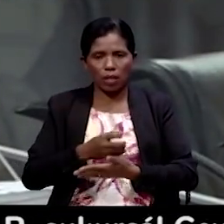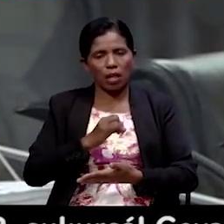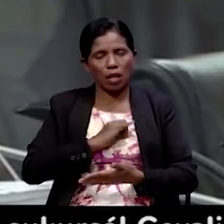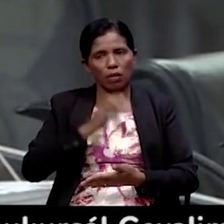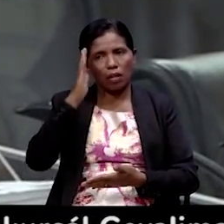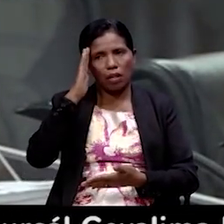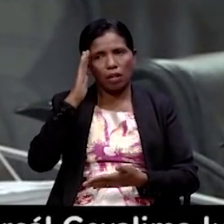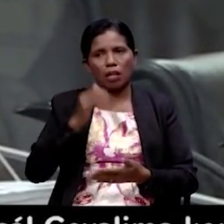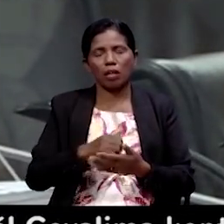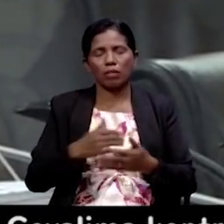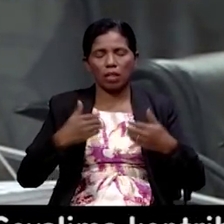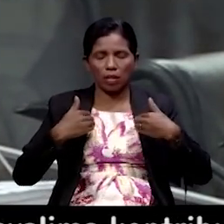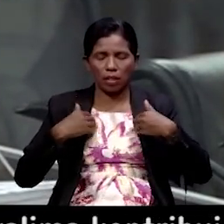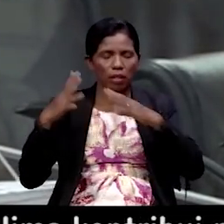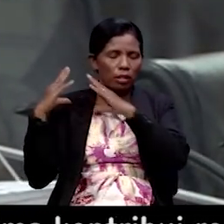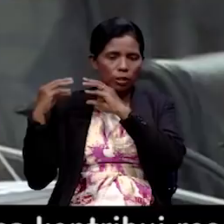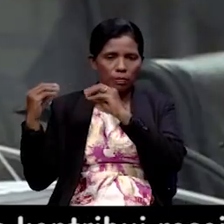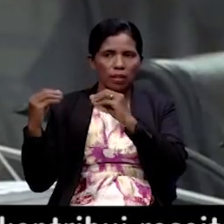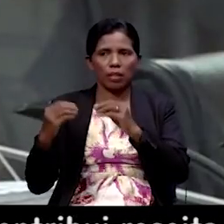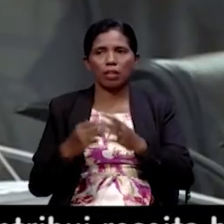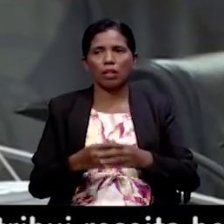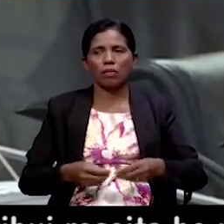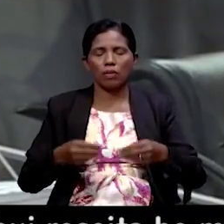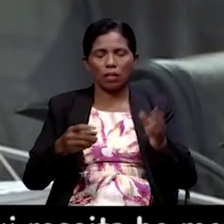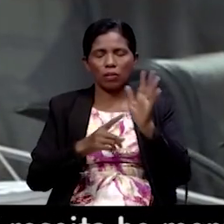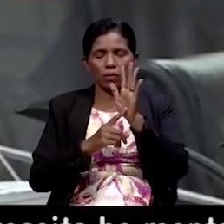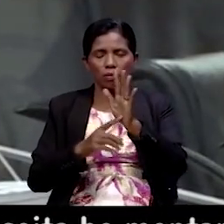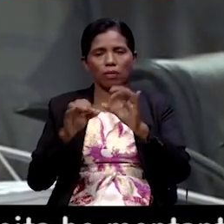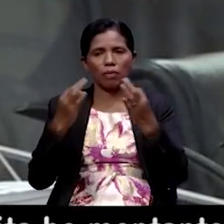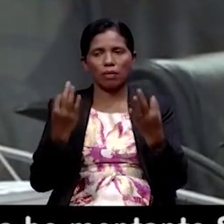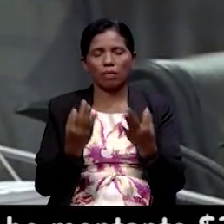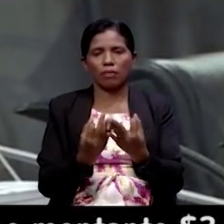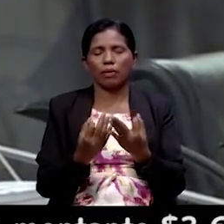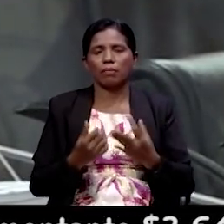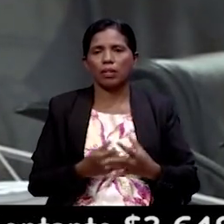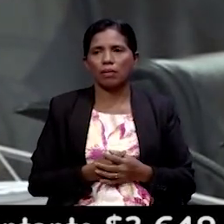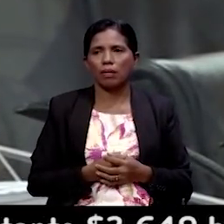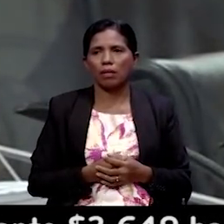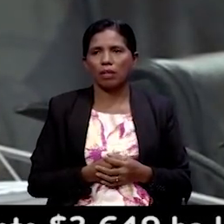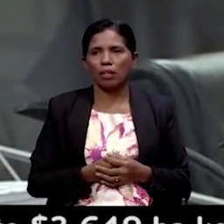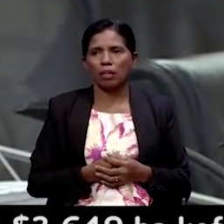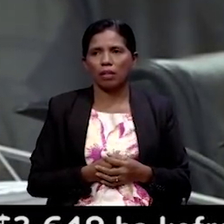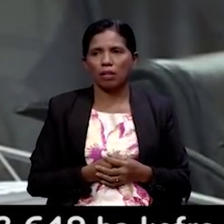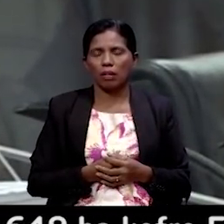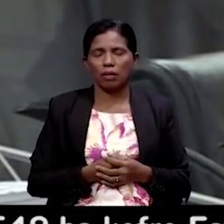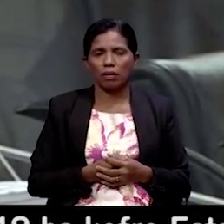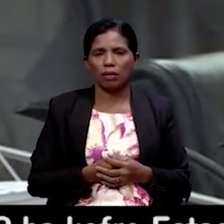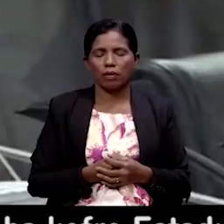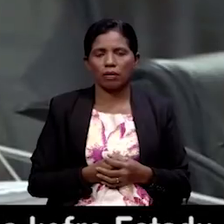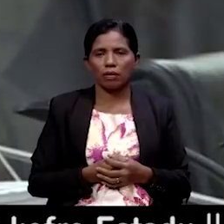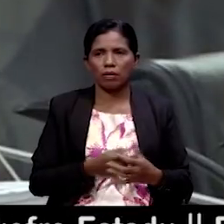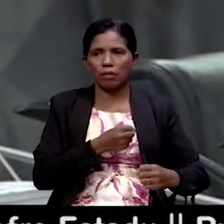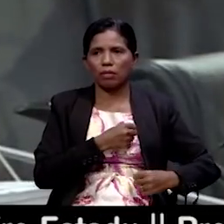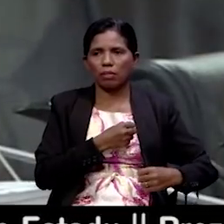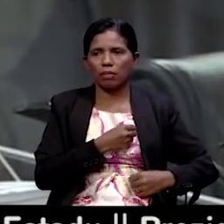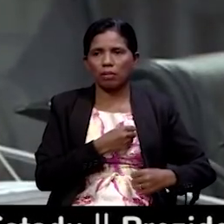uluk hau nia experience rasik mos mo antu fo informa familia forsa to de tia motor antau tu